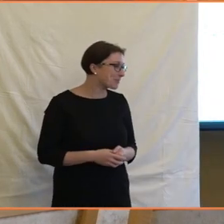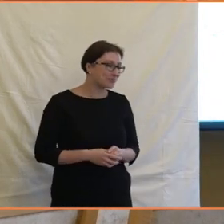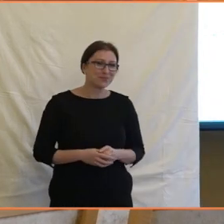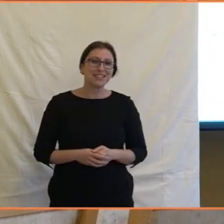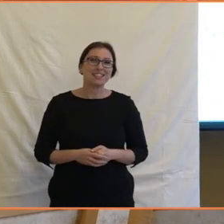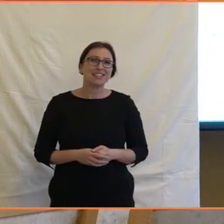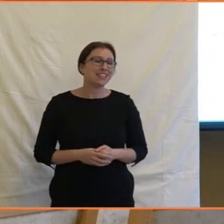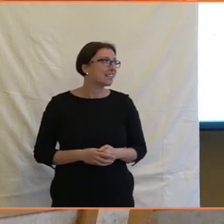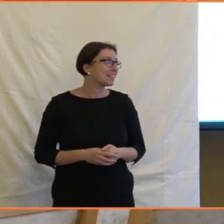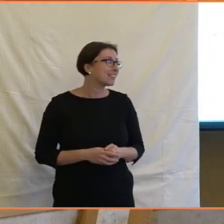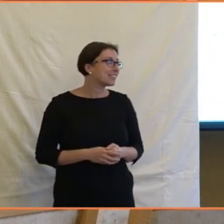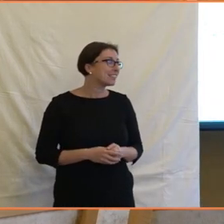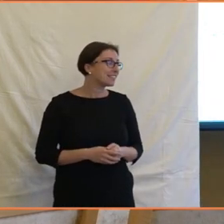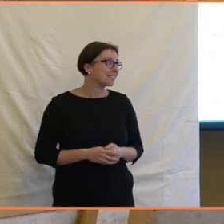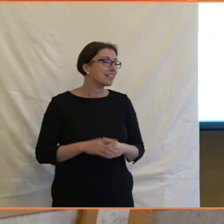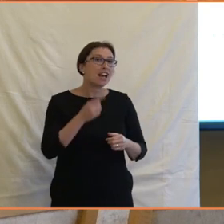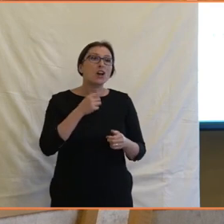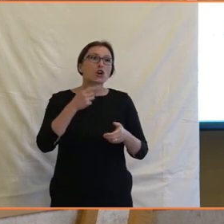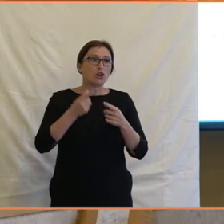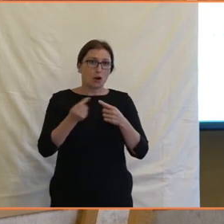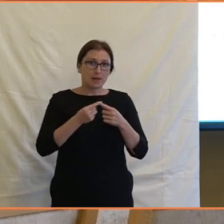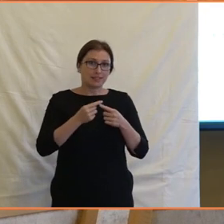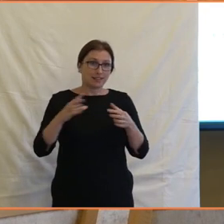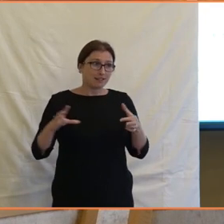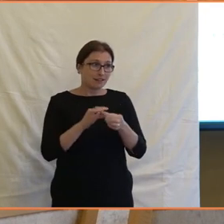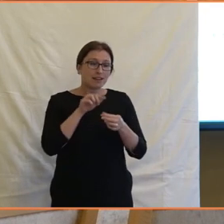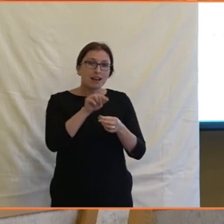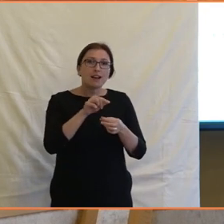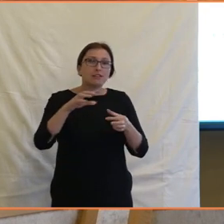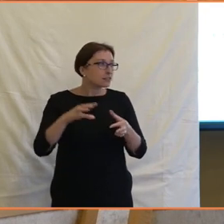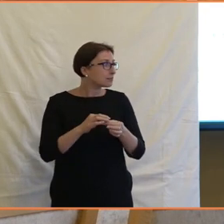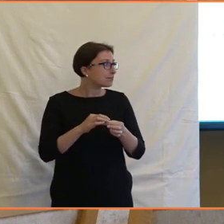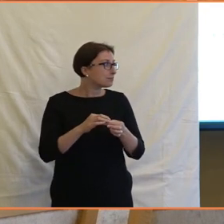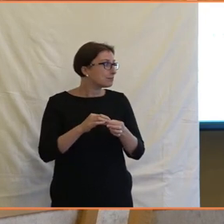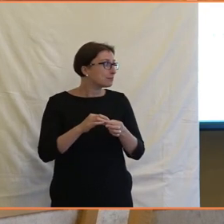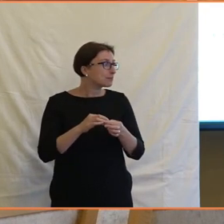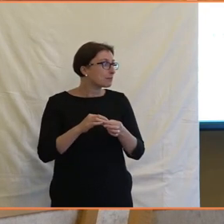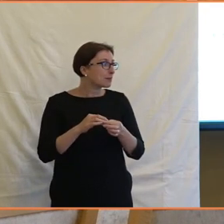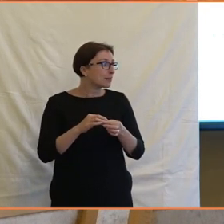Jo. Ta komedie, týká se to tak,